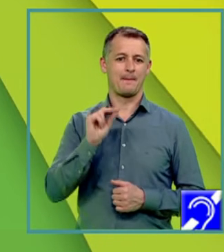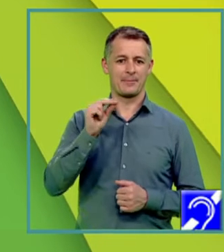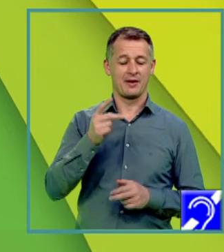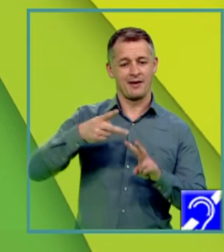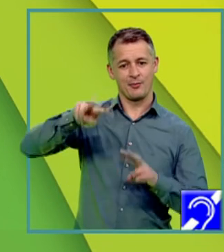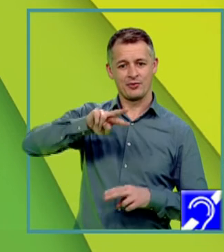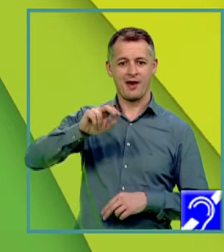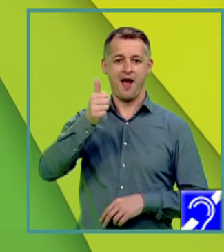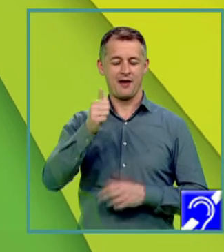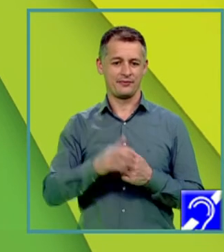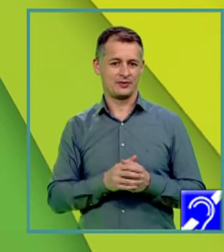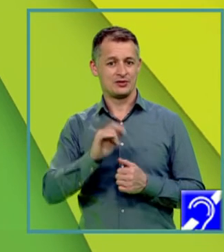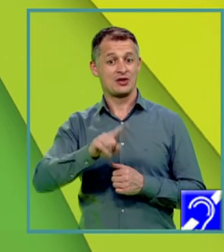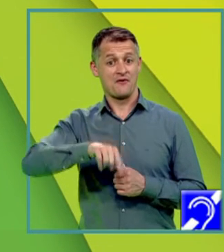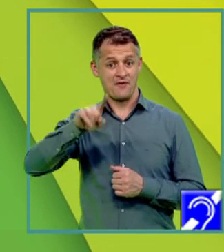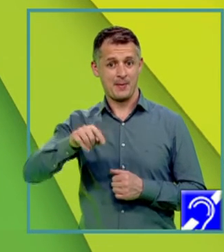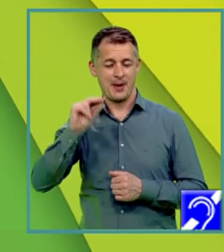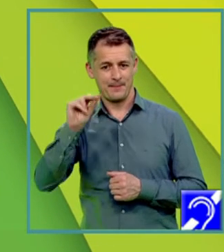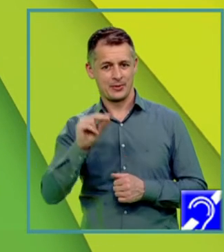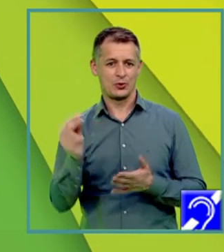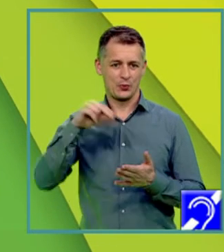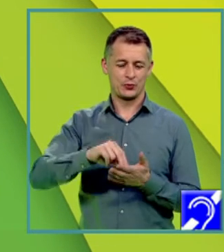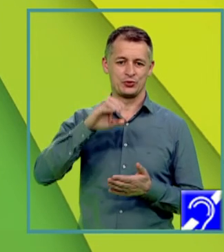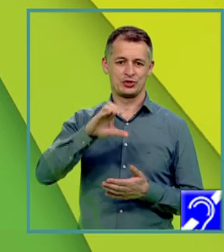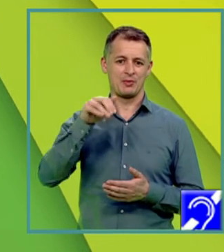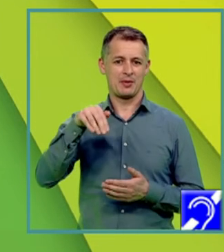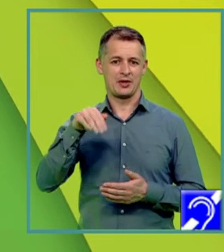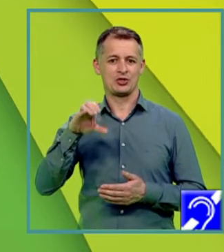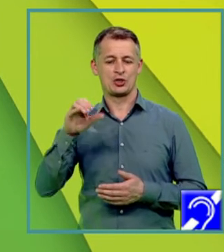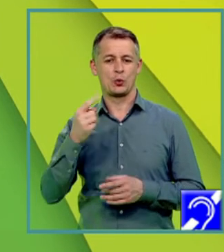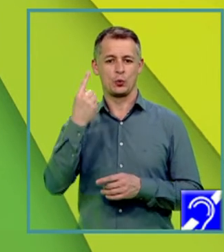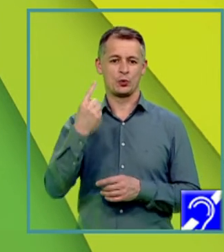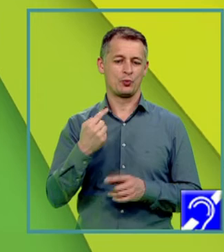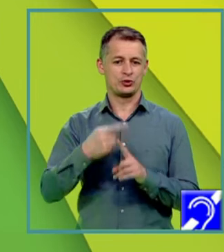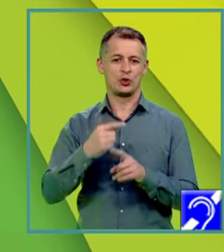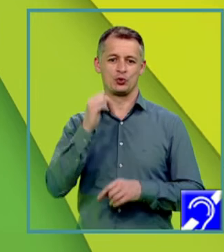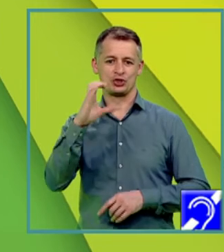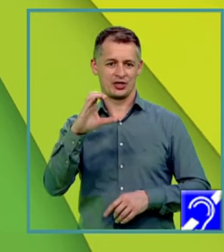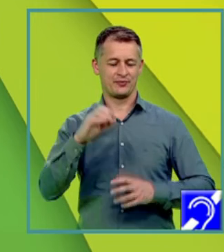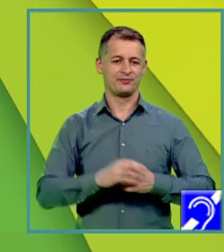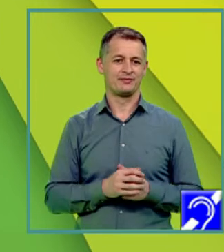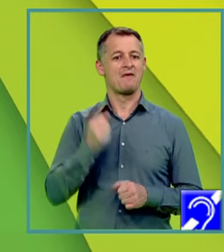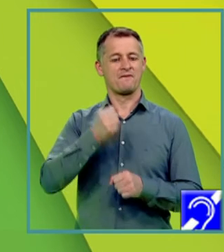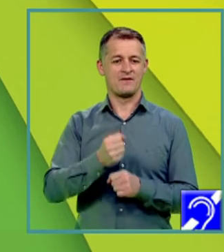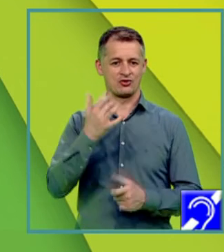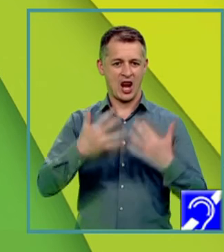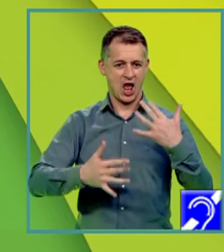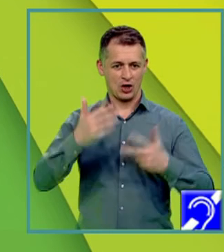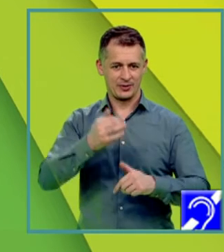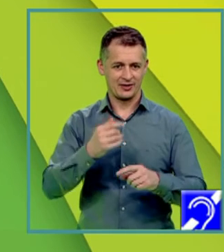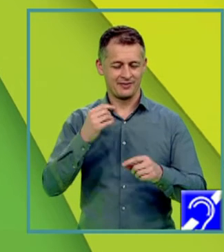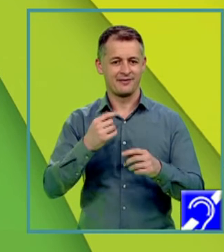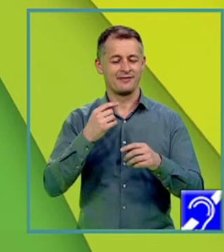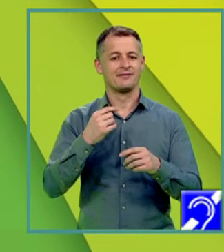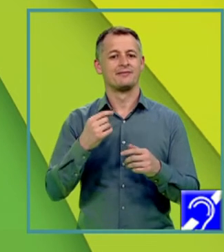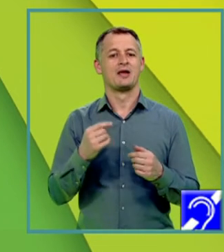la am iar o variabila pe vom pune cmmmc unu înmulțit cu ce vom face algoritmul de calcul a c m